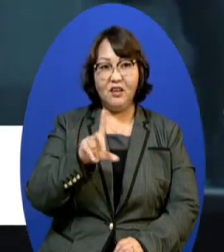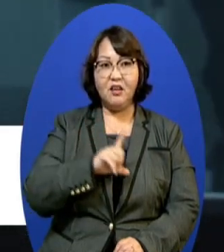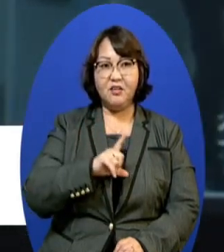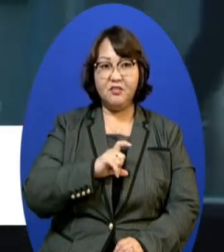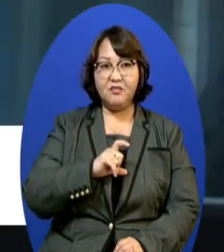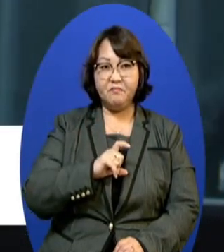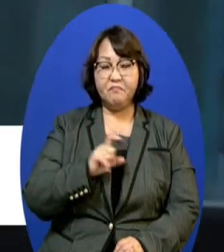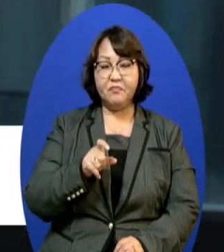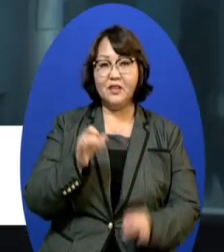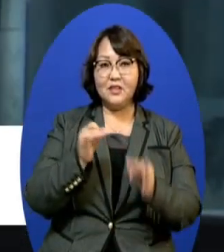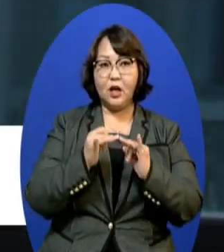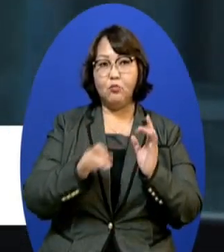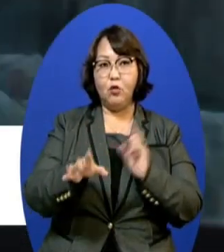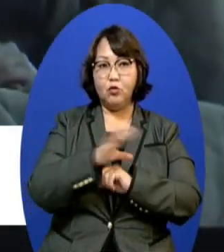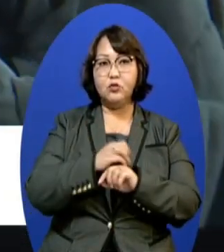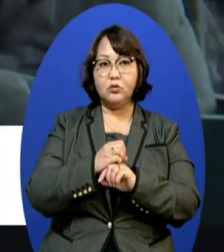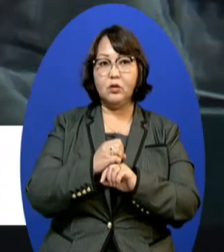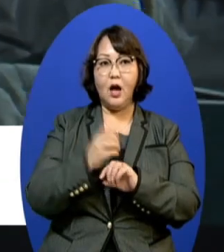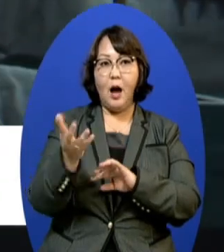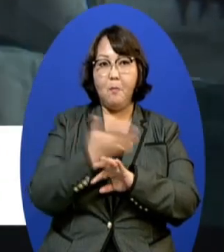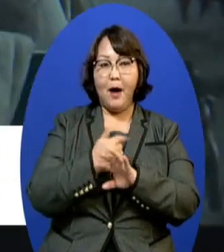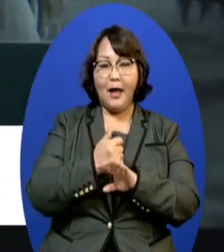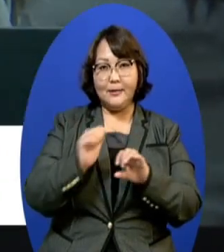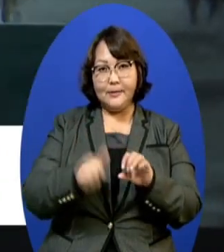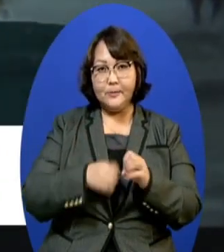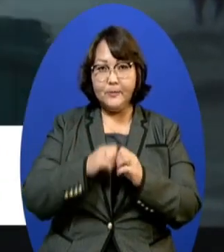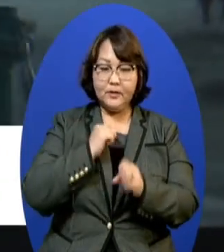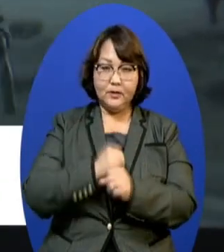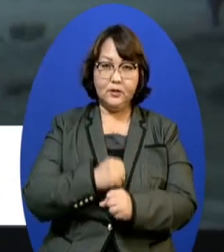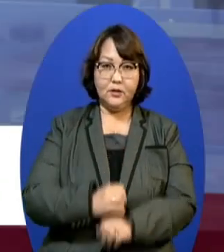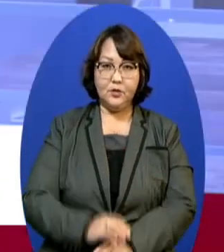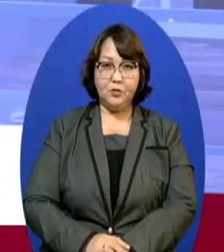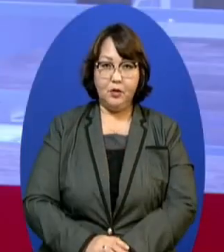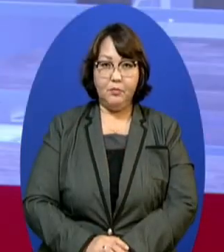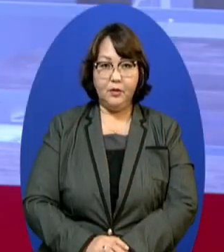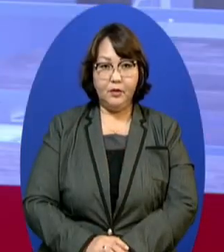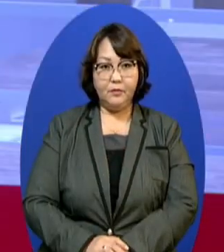бүтээлээ цахим орчинд дээрх байдлаар хамгаалж байна. Цахим